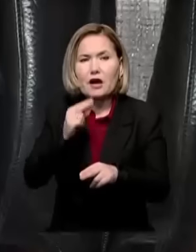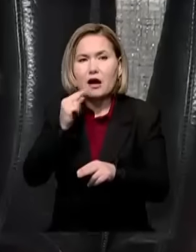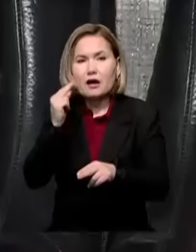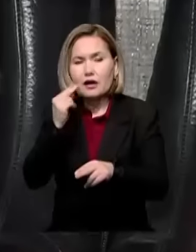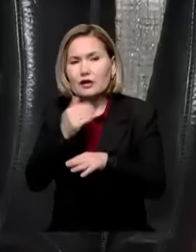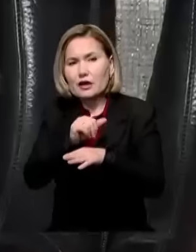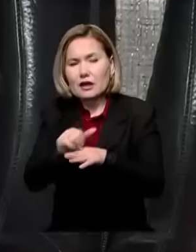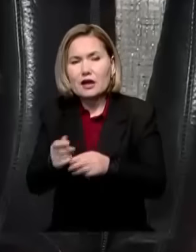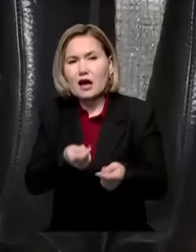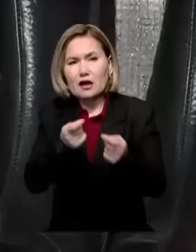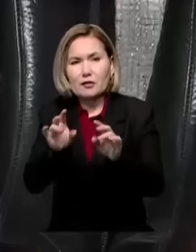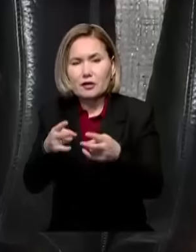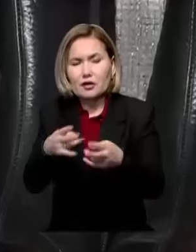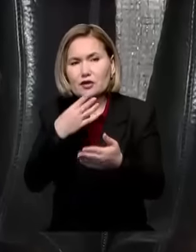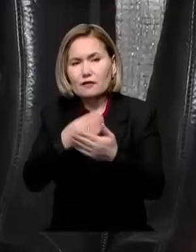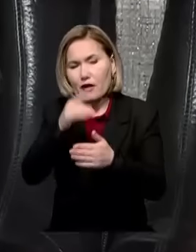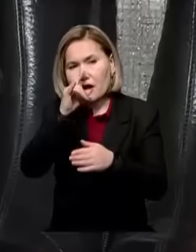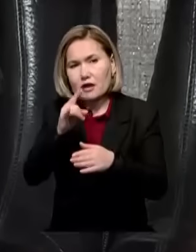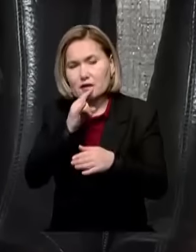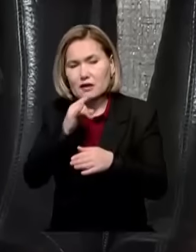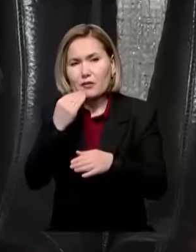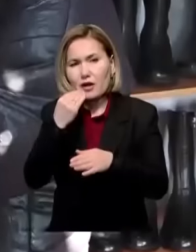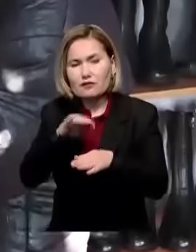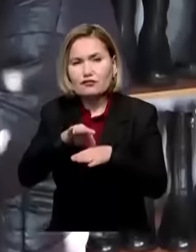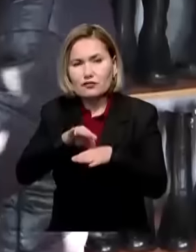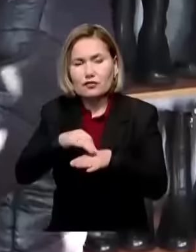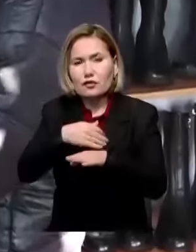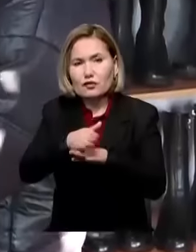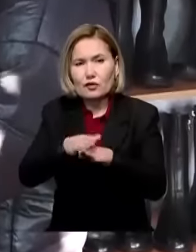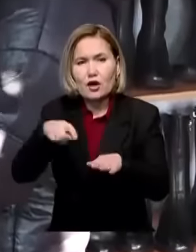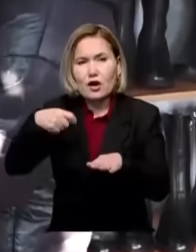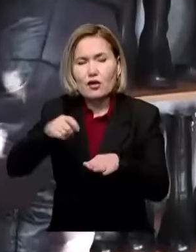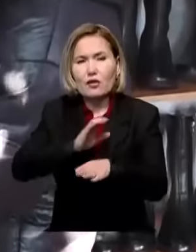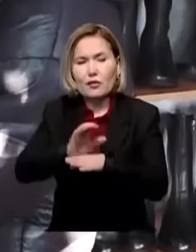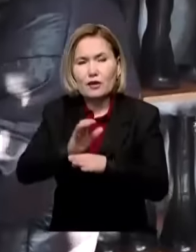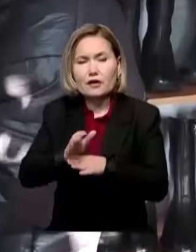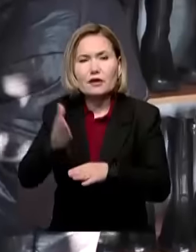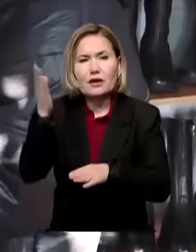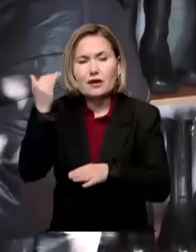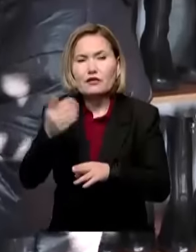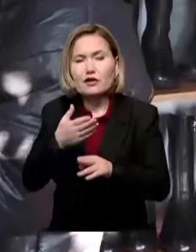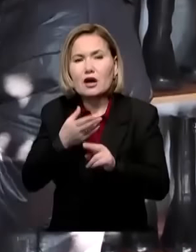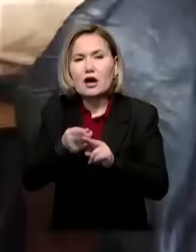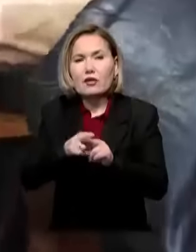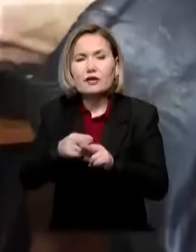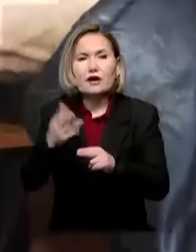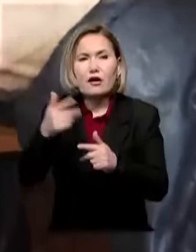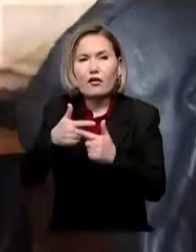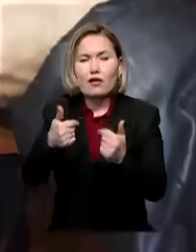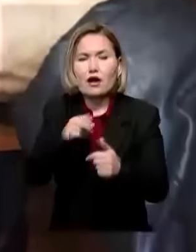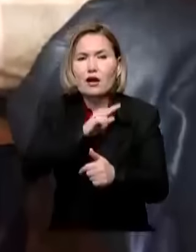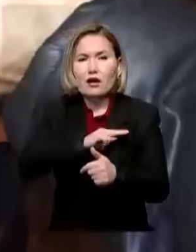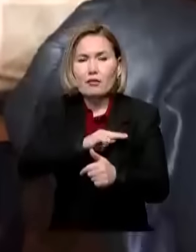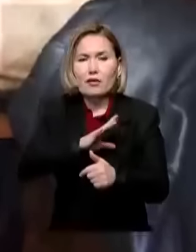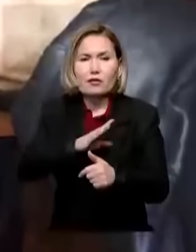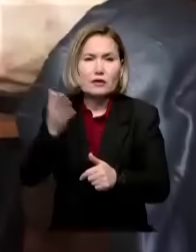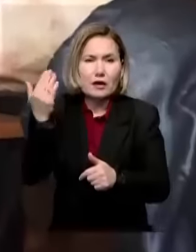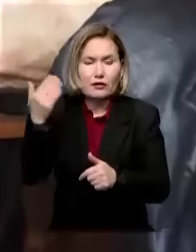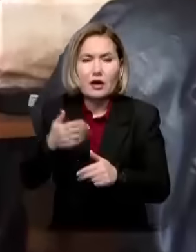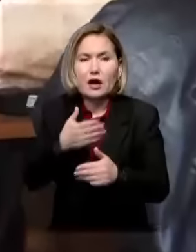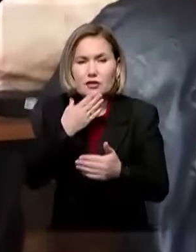киімдеріне қарағанда біздің өзіміздің қолдан тіккен аяқ киімдер жылы болады. Шебер бірнеше жыл етік жөндеумен айналысқан. Қазір аяқ киімнің 10-ға жуық түрін